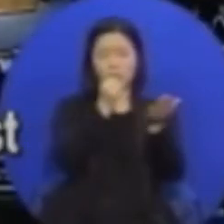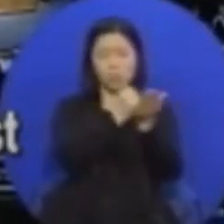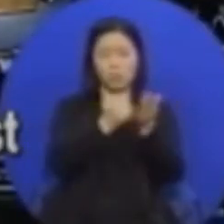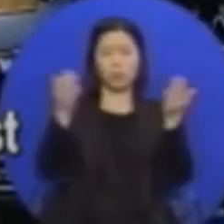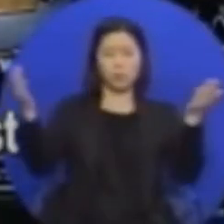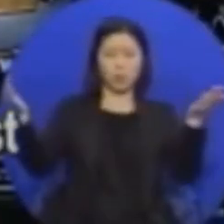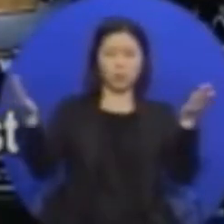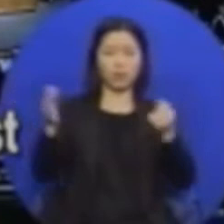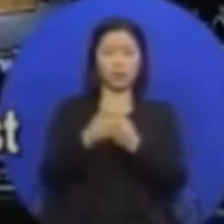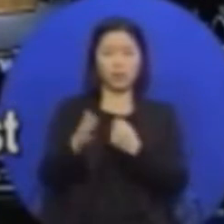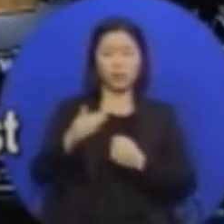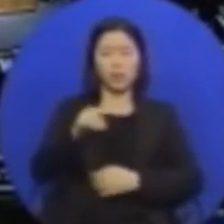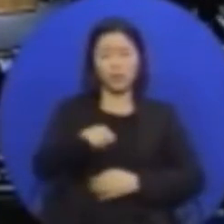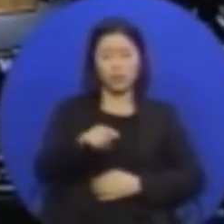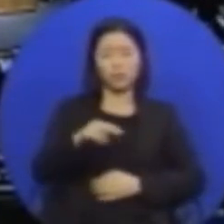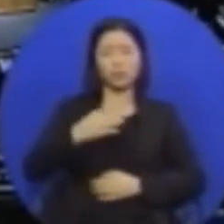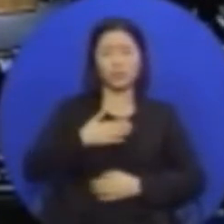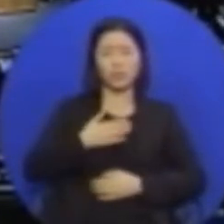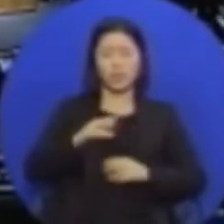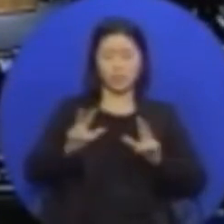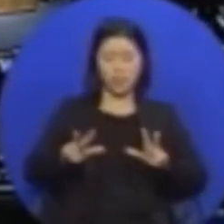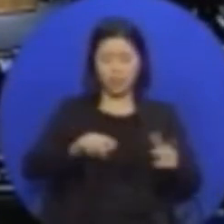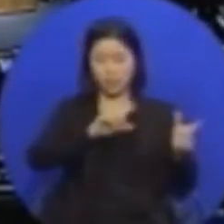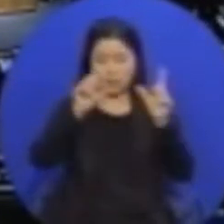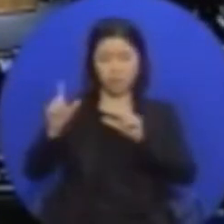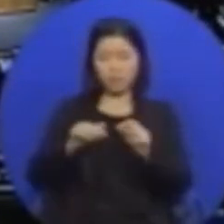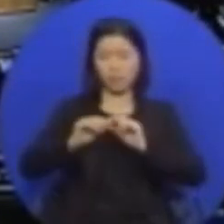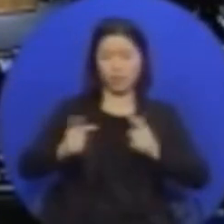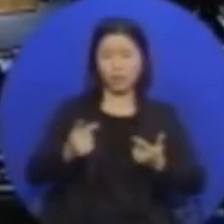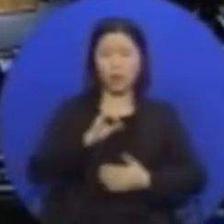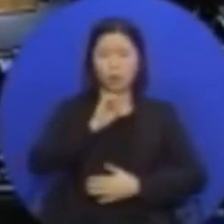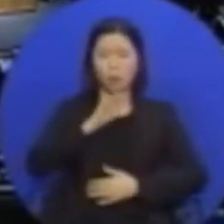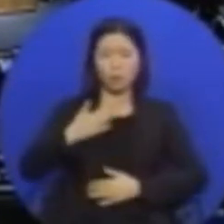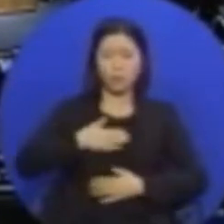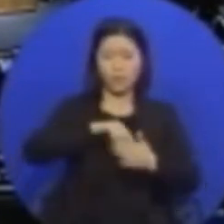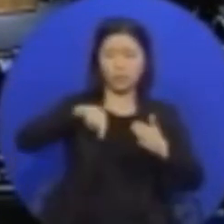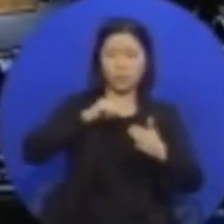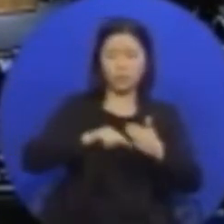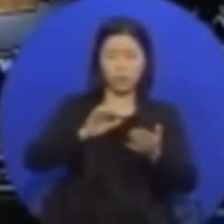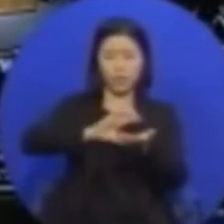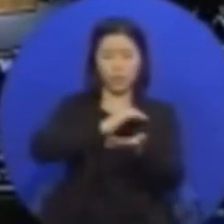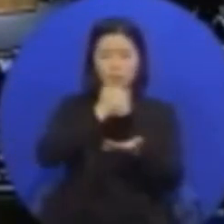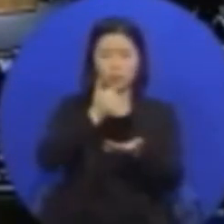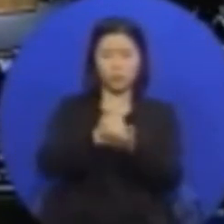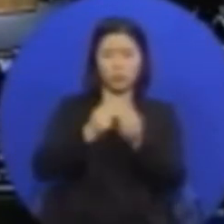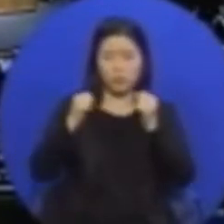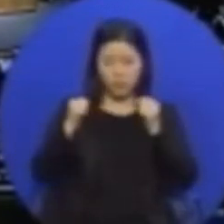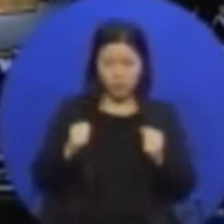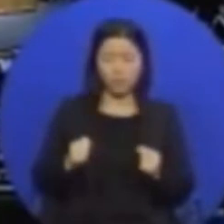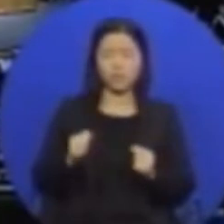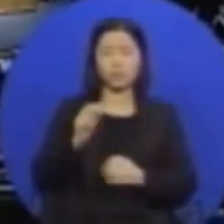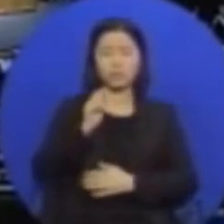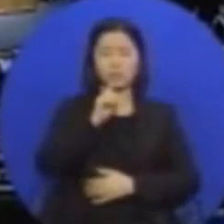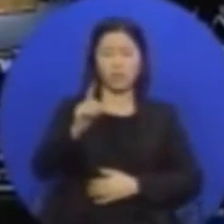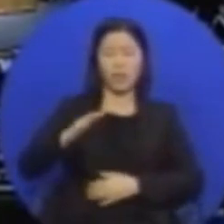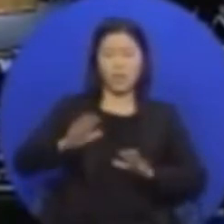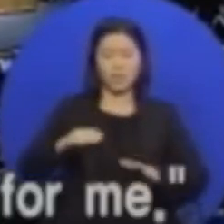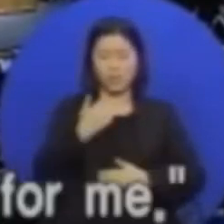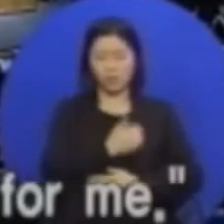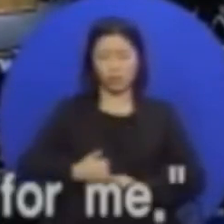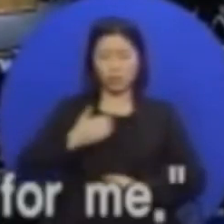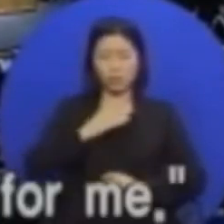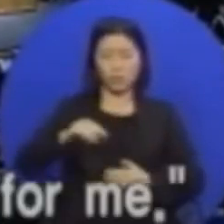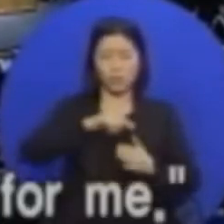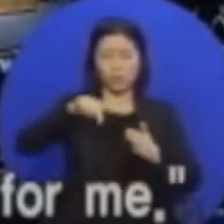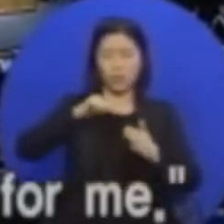그런즉 이제는 내가 사는 것이 아니요 오직 내 안에 그리스도께서 사시는 것이라 이제 내가 육체 가운데 사는 것은